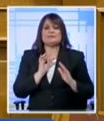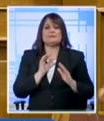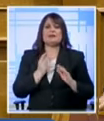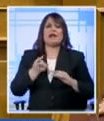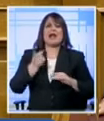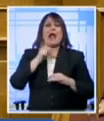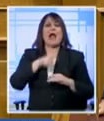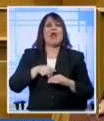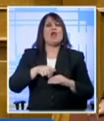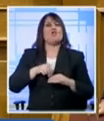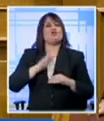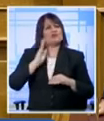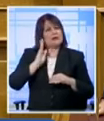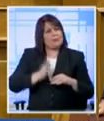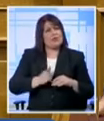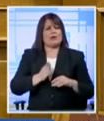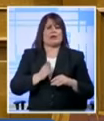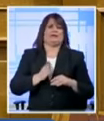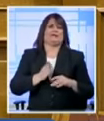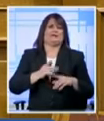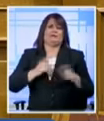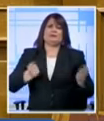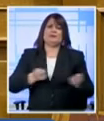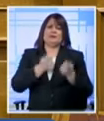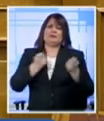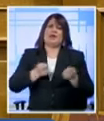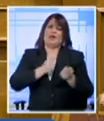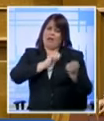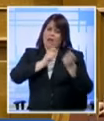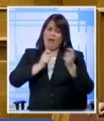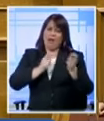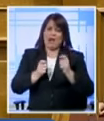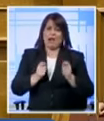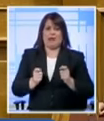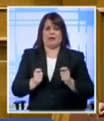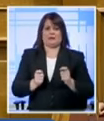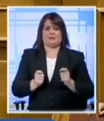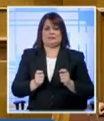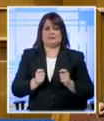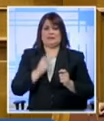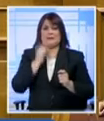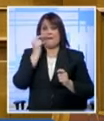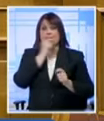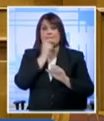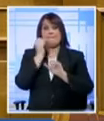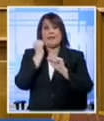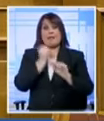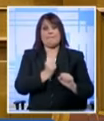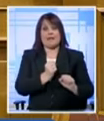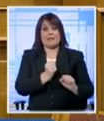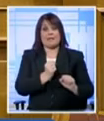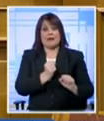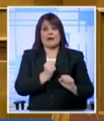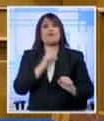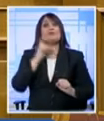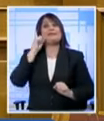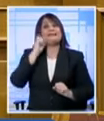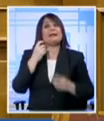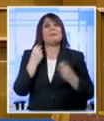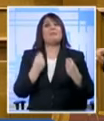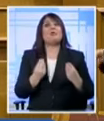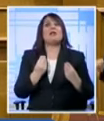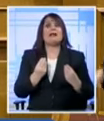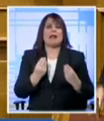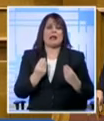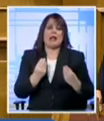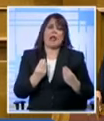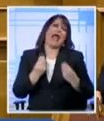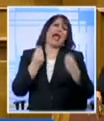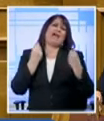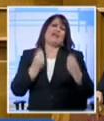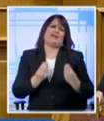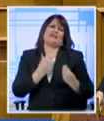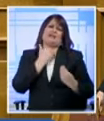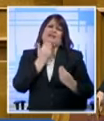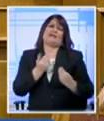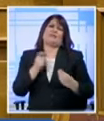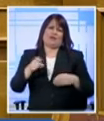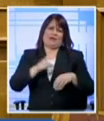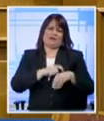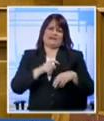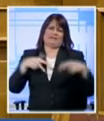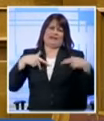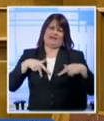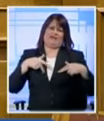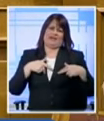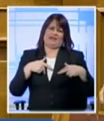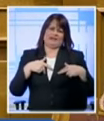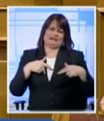υπάρξουν εξελίξεις. Και ξέρει πολύ καλά ο κύριος Παπανδρέου ότι είναι αδύνατον να υπάρξει κυβέρνηση σήμερα